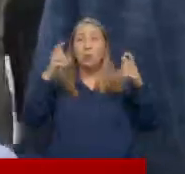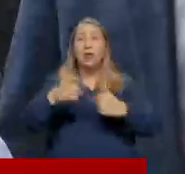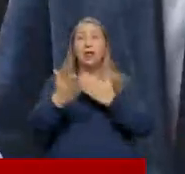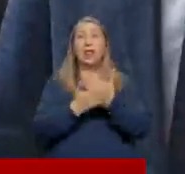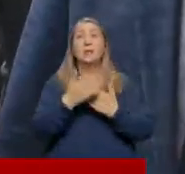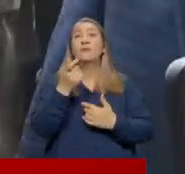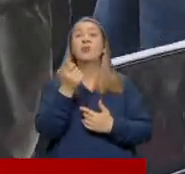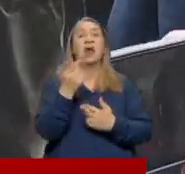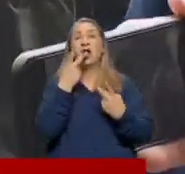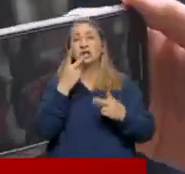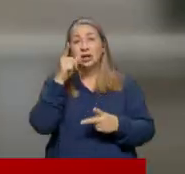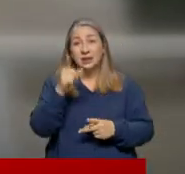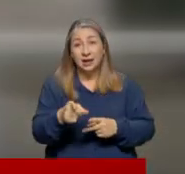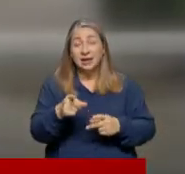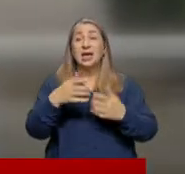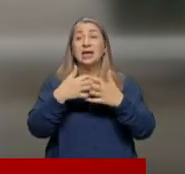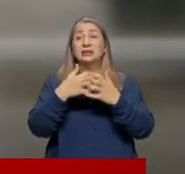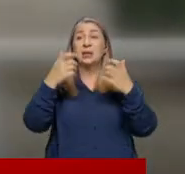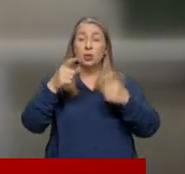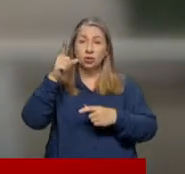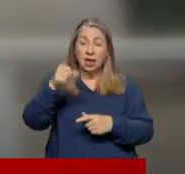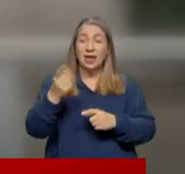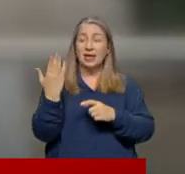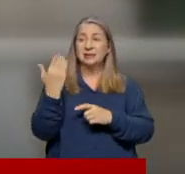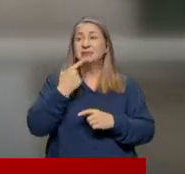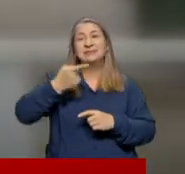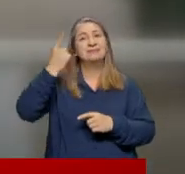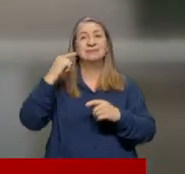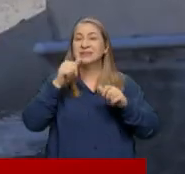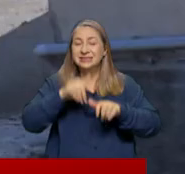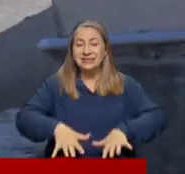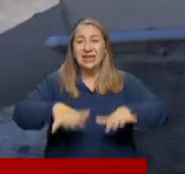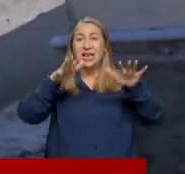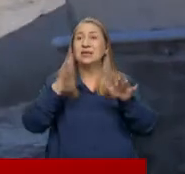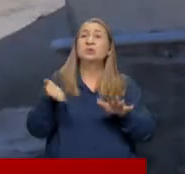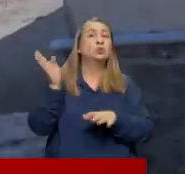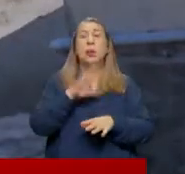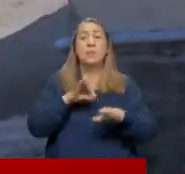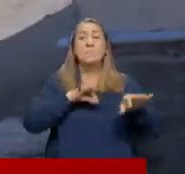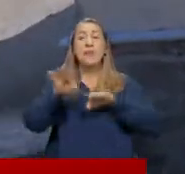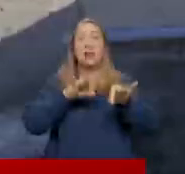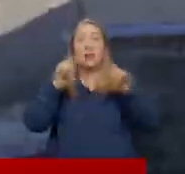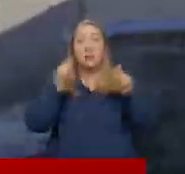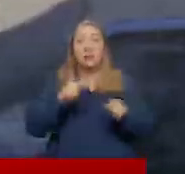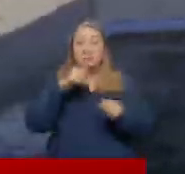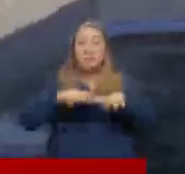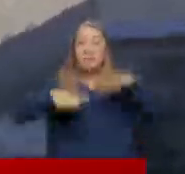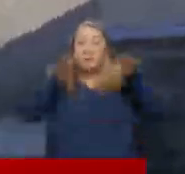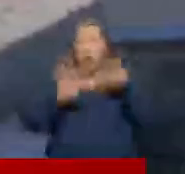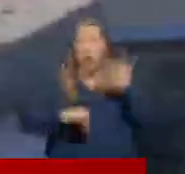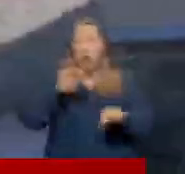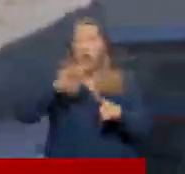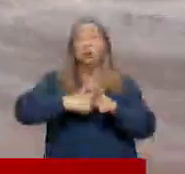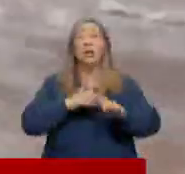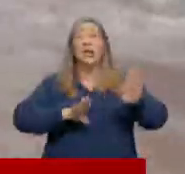yapılan yardımın miktarını açıklarken Kastamonu'da geçtiğimiz yıl yaşanan sel felaketinin ardından planlanan sert kontrol